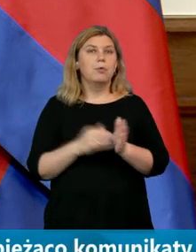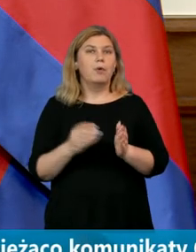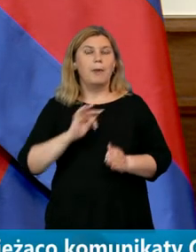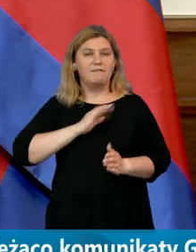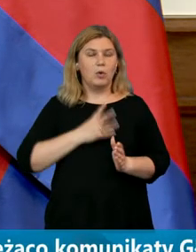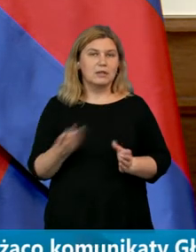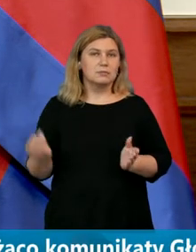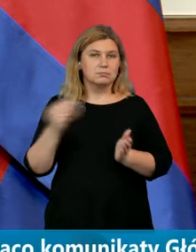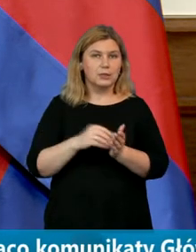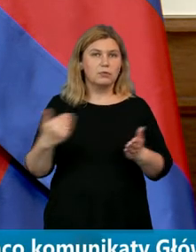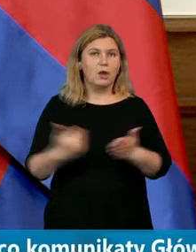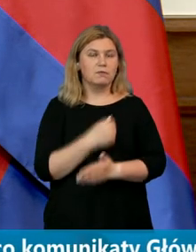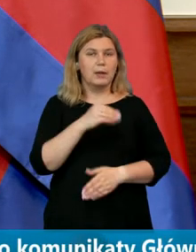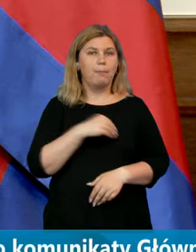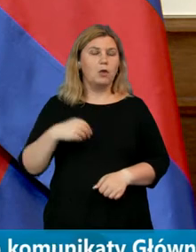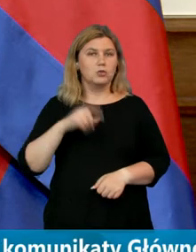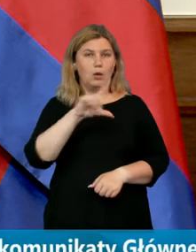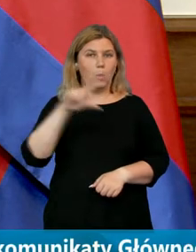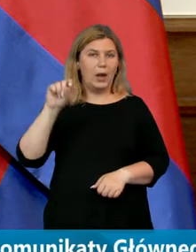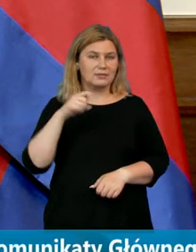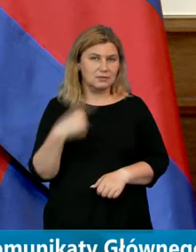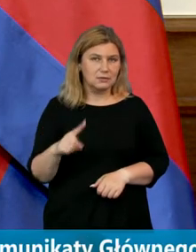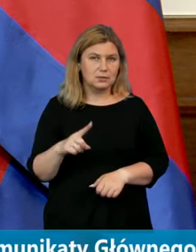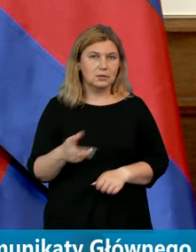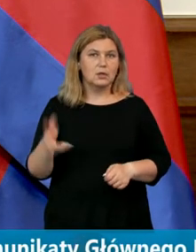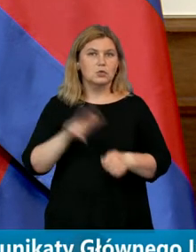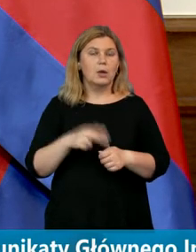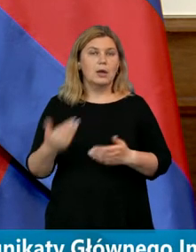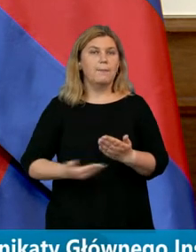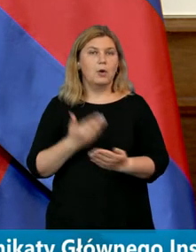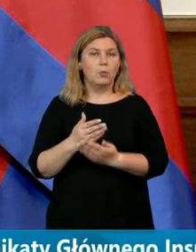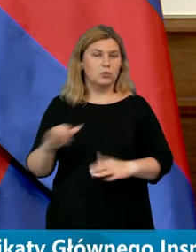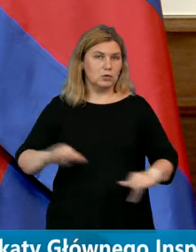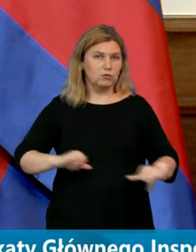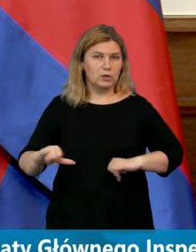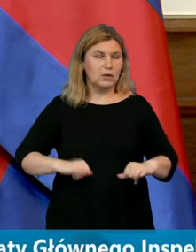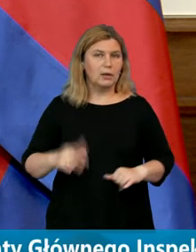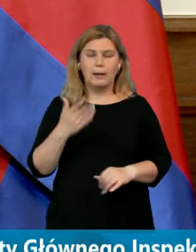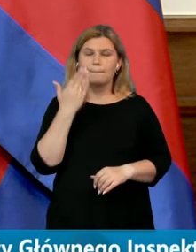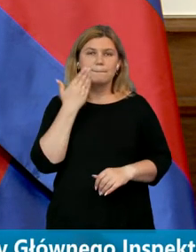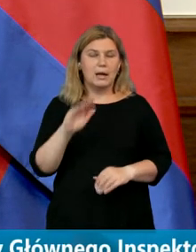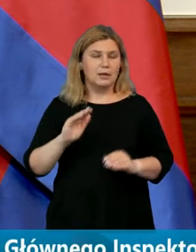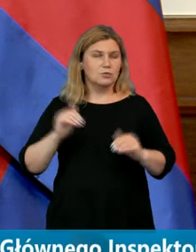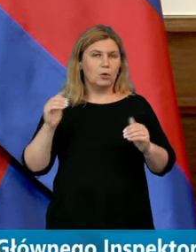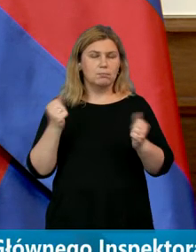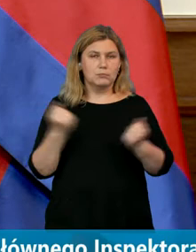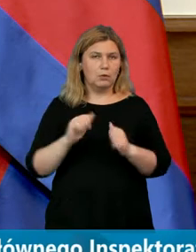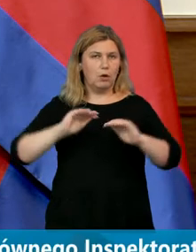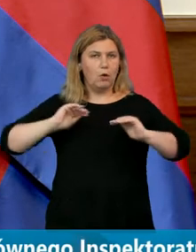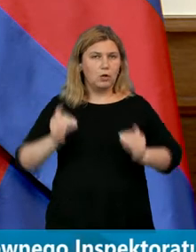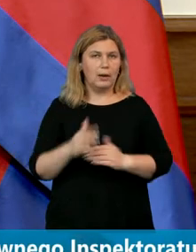nowy Polski Ład, który nam jest proponowany przez rząd, niestety bardzo mocno ograniczy możliwości